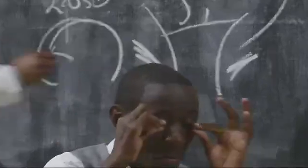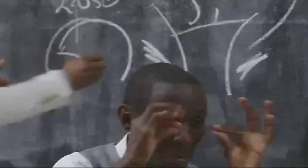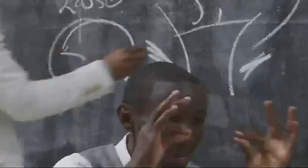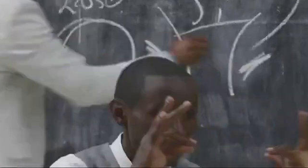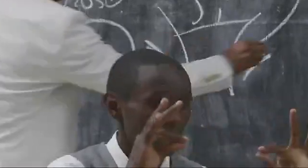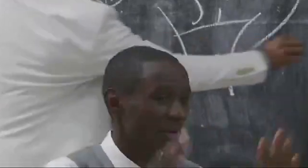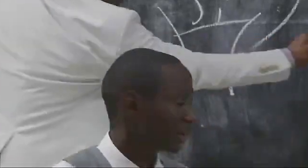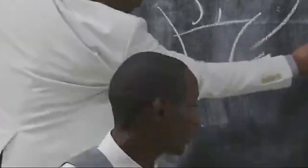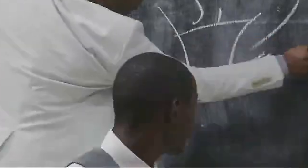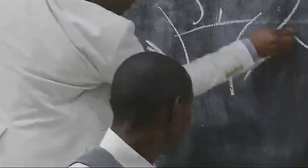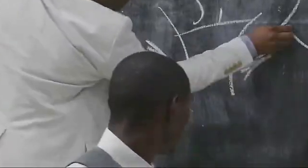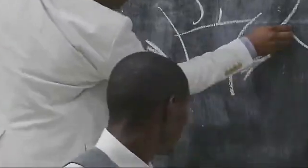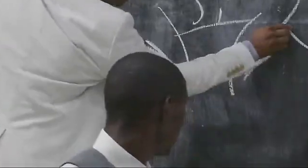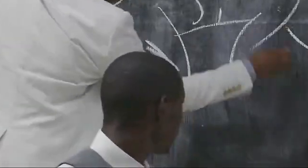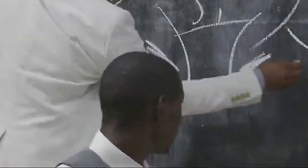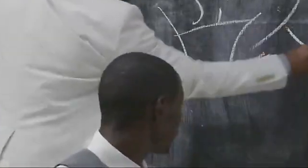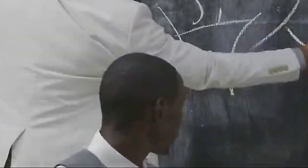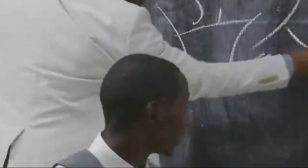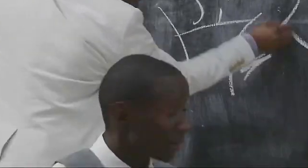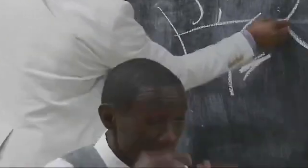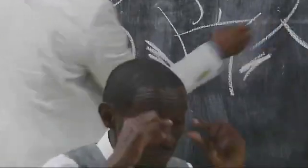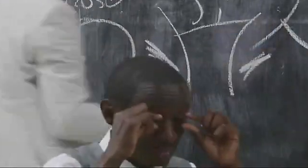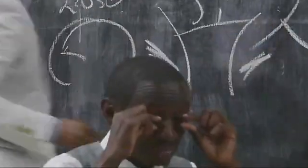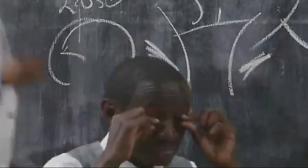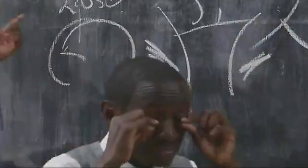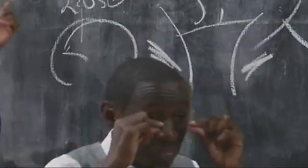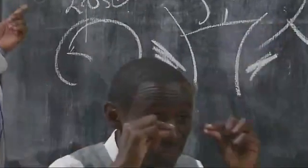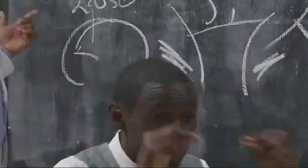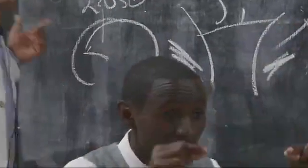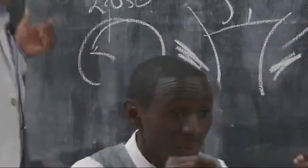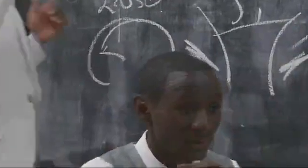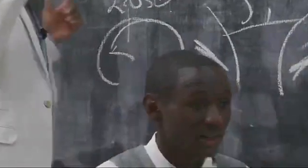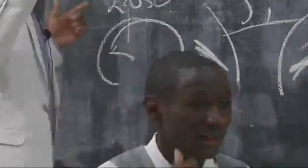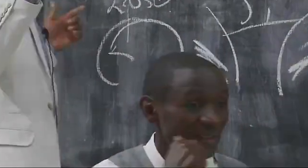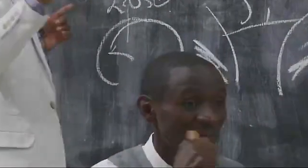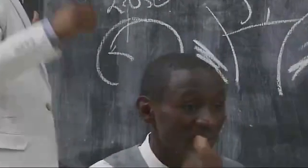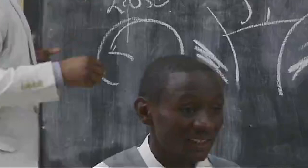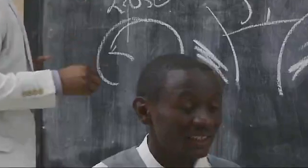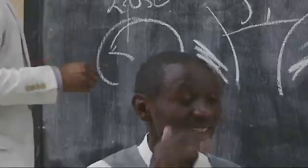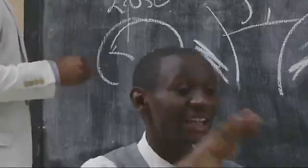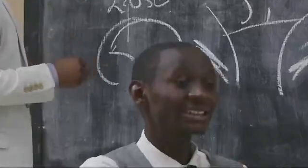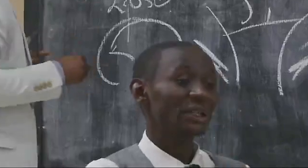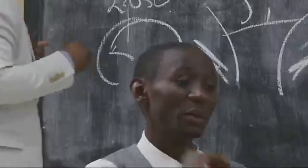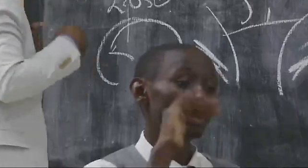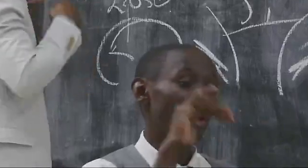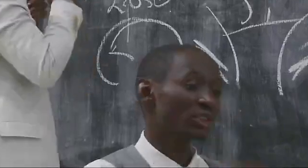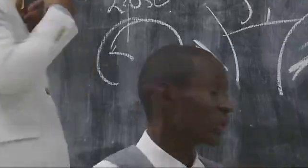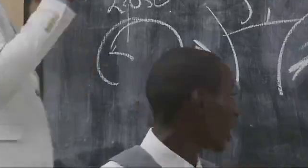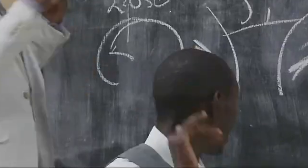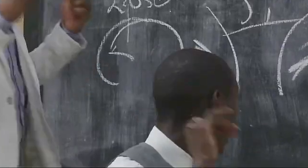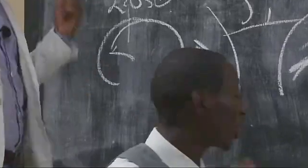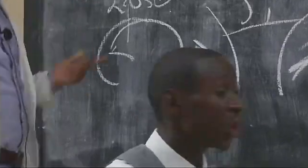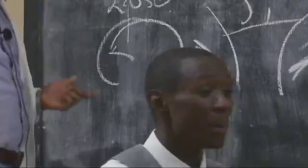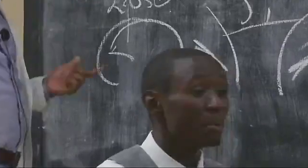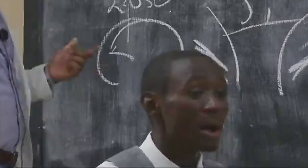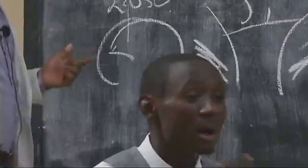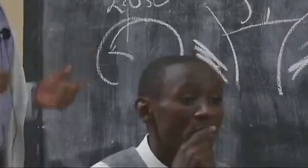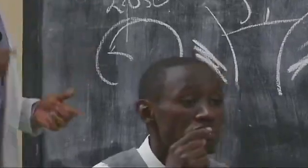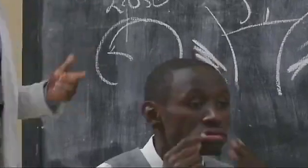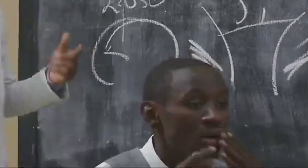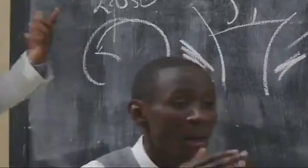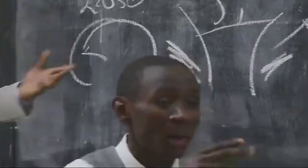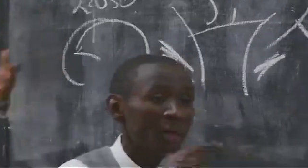Elle allonge les cils comme ça. Les cils commencent à mesurer 2 cm.